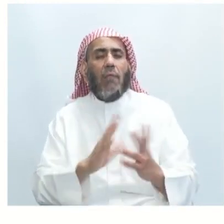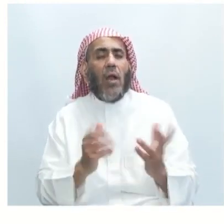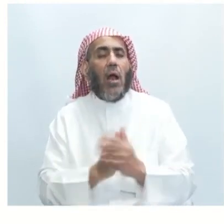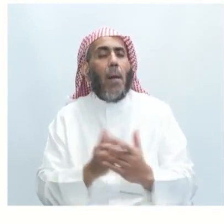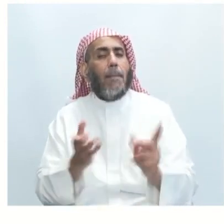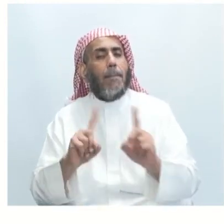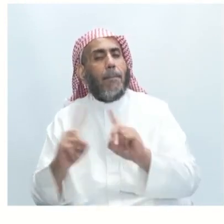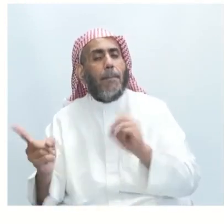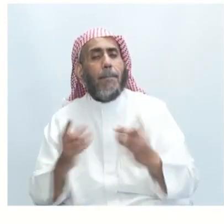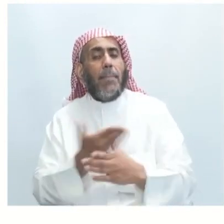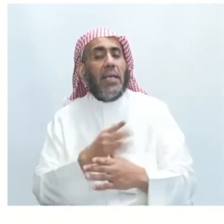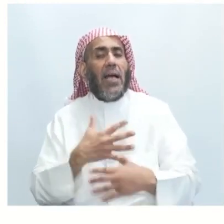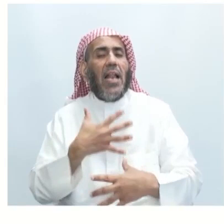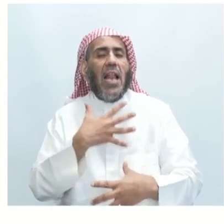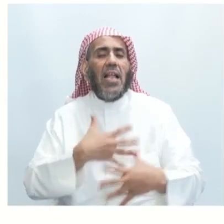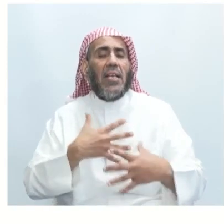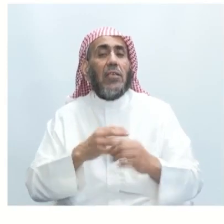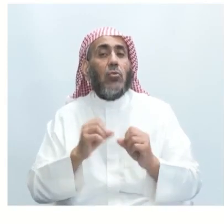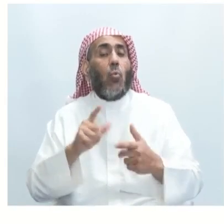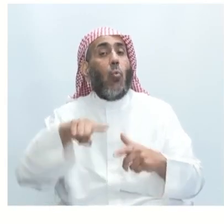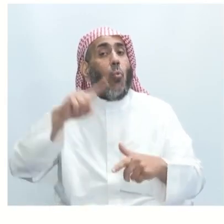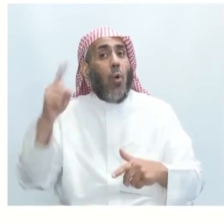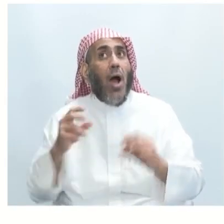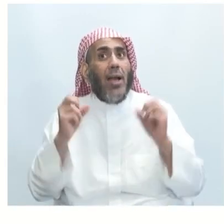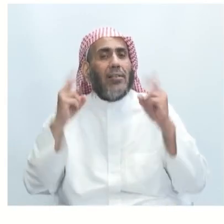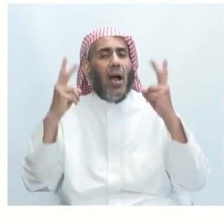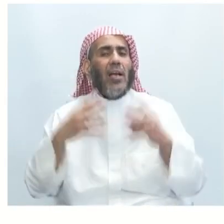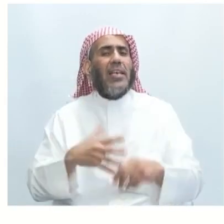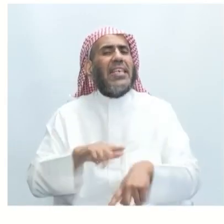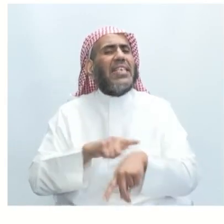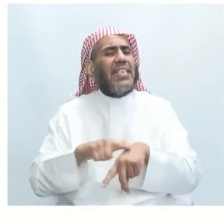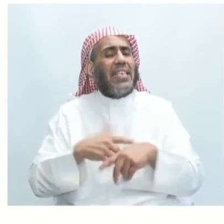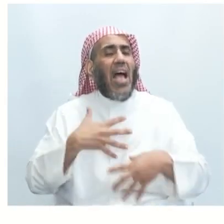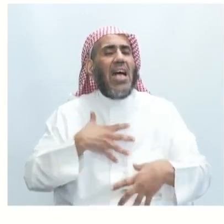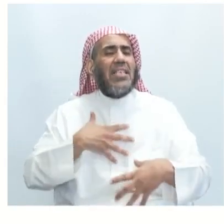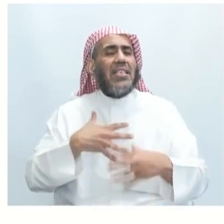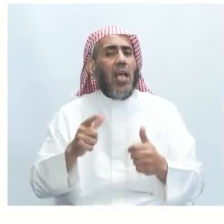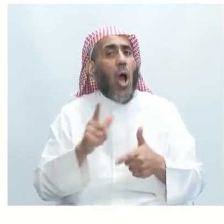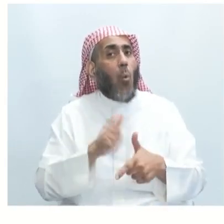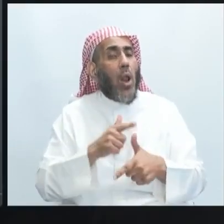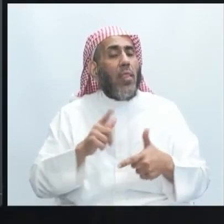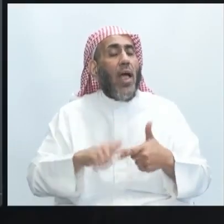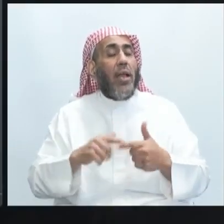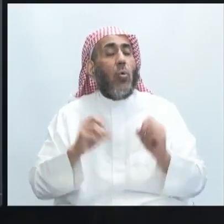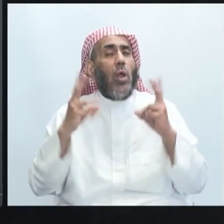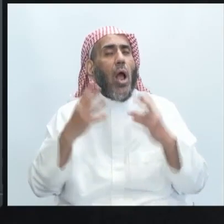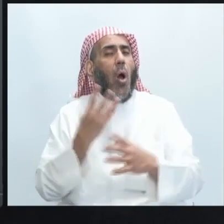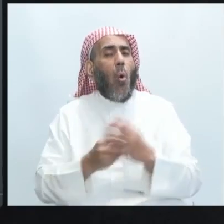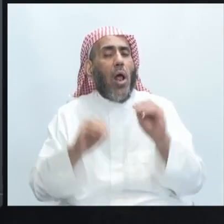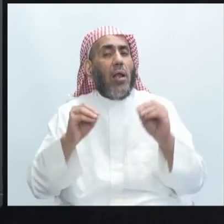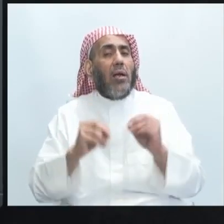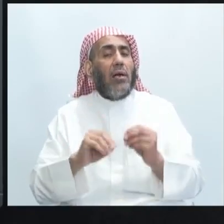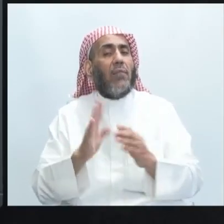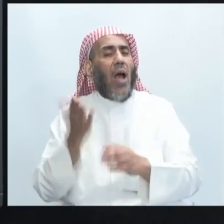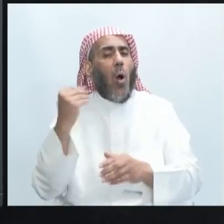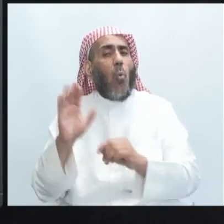بين الاحساس والادراك ابنائي وبناتي الطلاب تعرفت انا وانتم في الشريحه